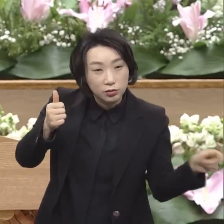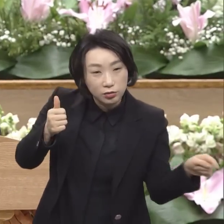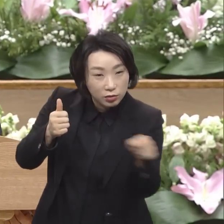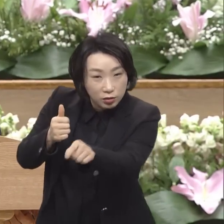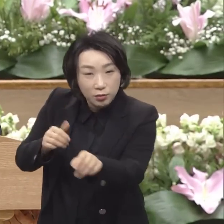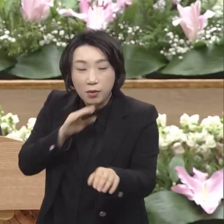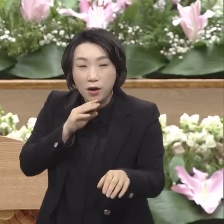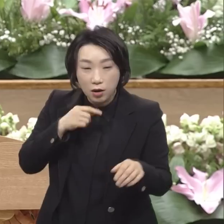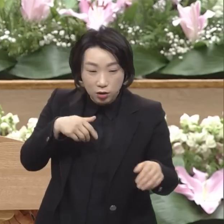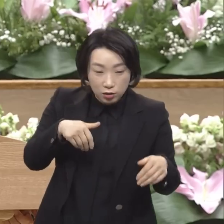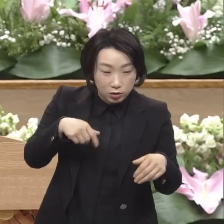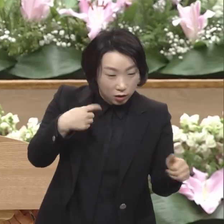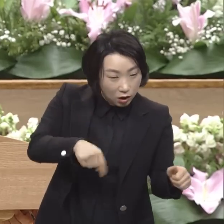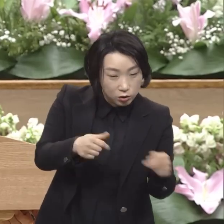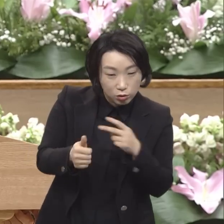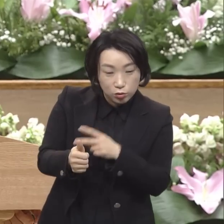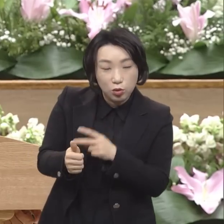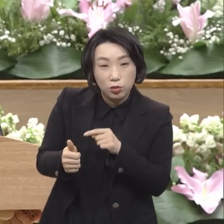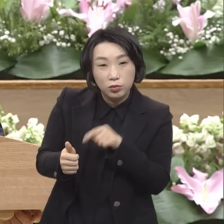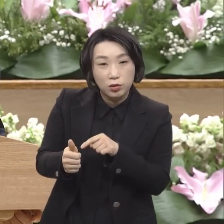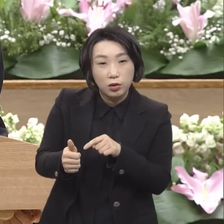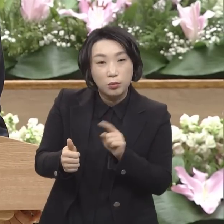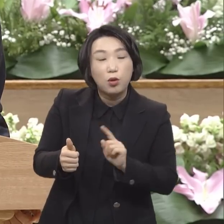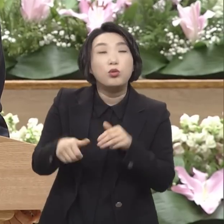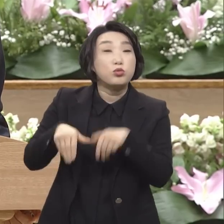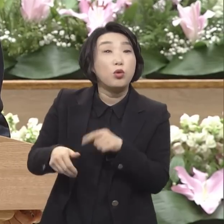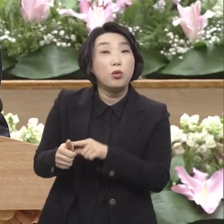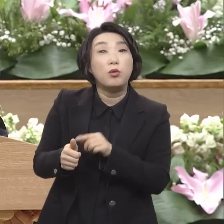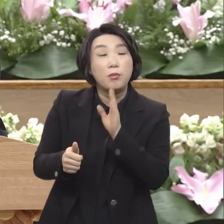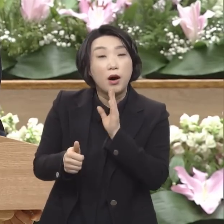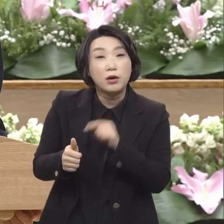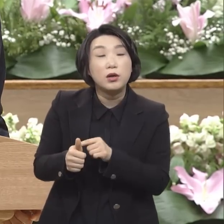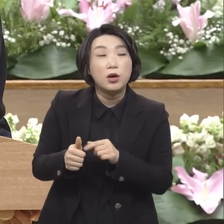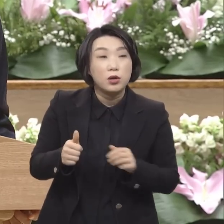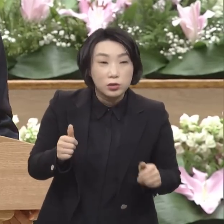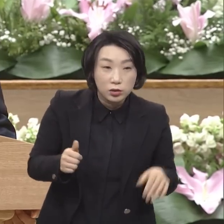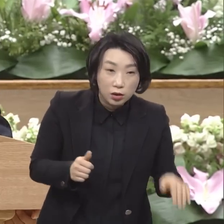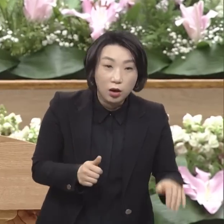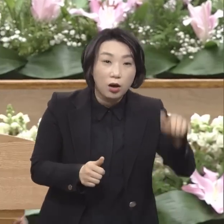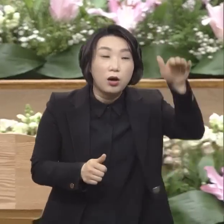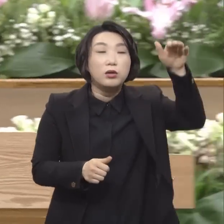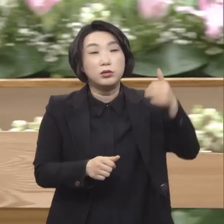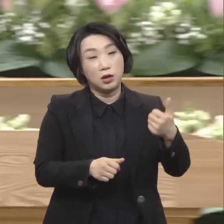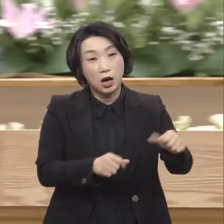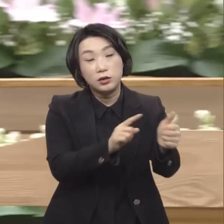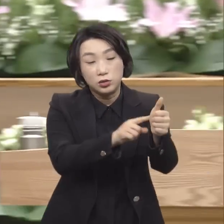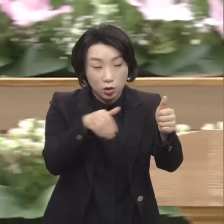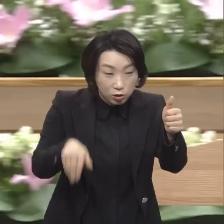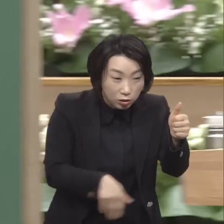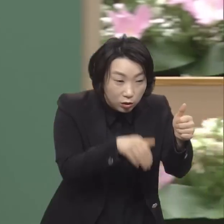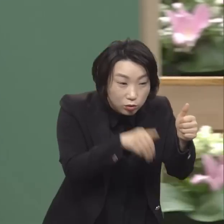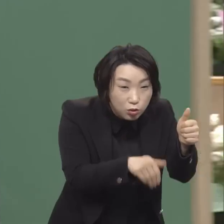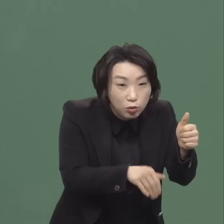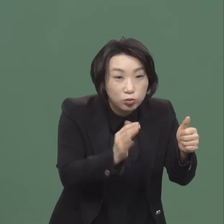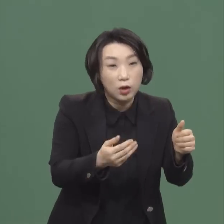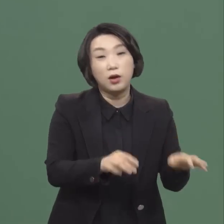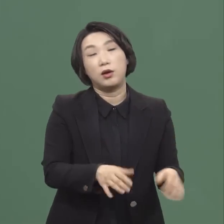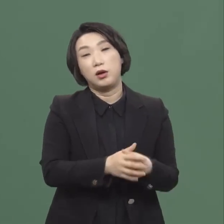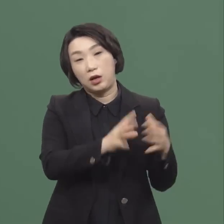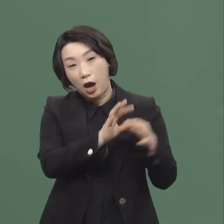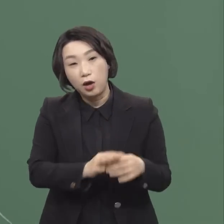종이 됩니까? 상속자 그 아들의 종이 된다 이 말이요. 알아들었어요? 몽학 선생은 그때까지 가르치는